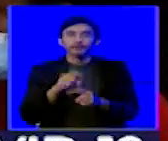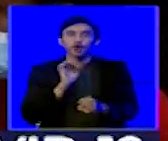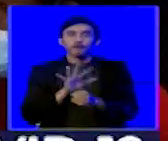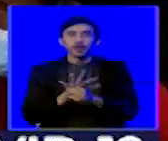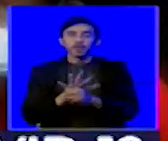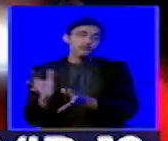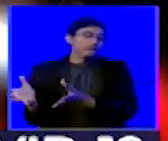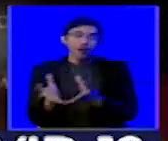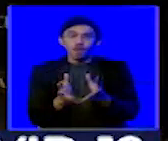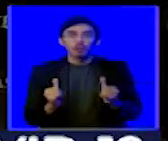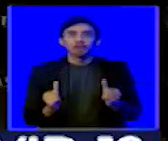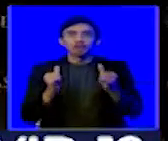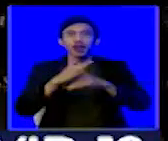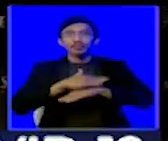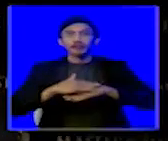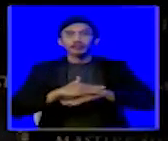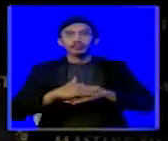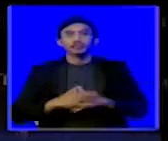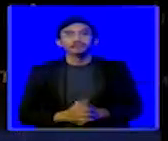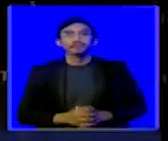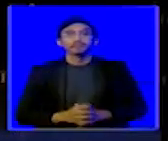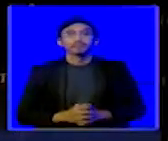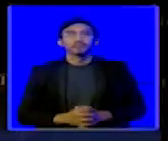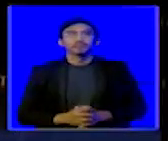Atlet Kemayoran. Selanjutnya kami akan memeriksa